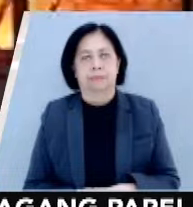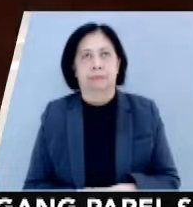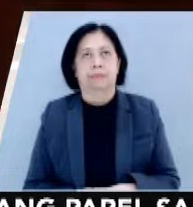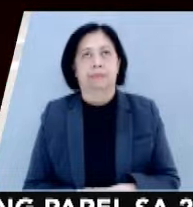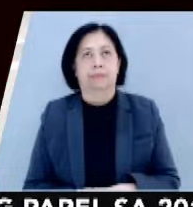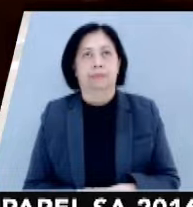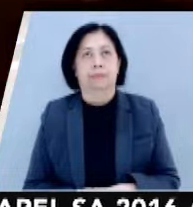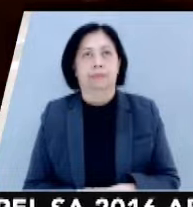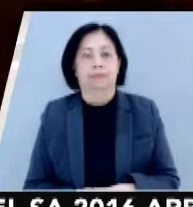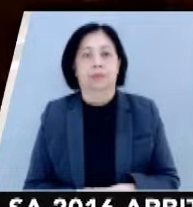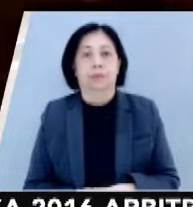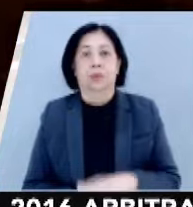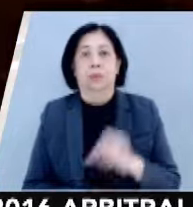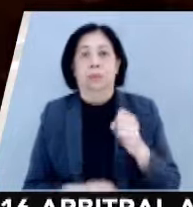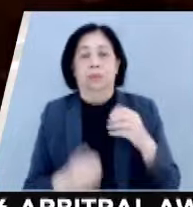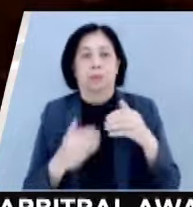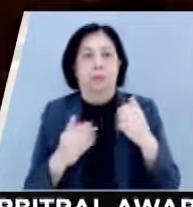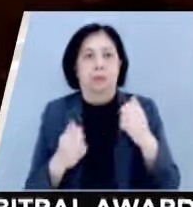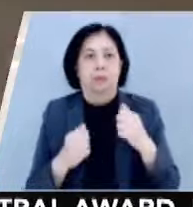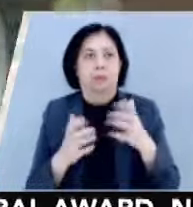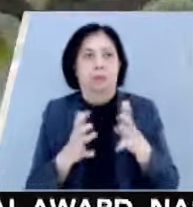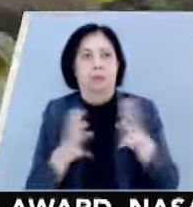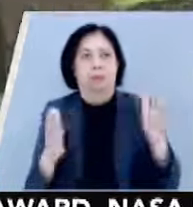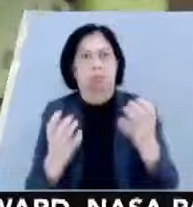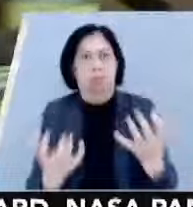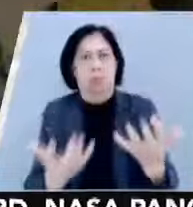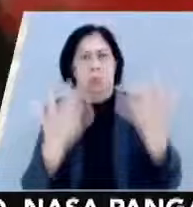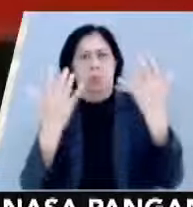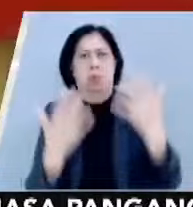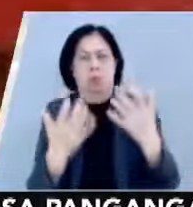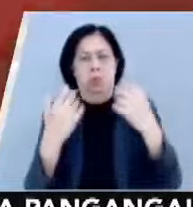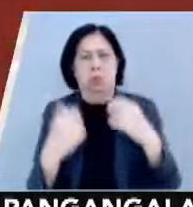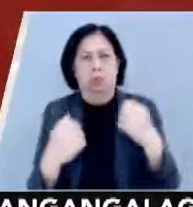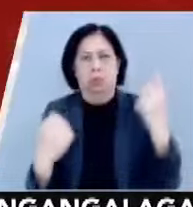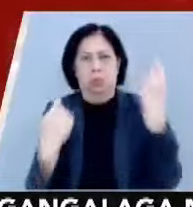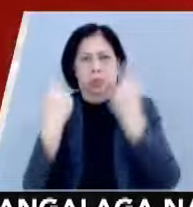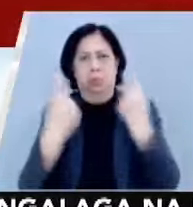Kaya bago umabot sa general alarm ang kaba,